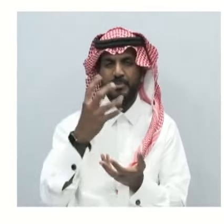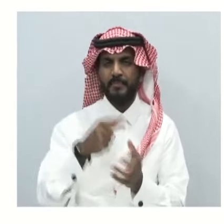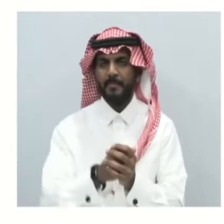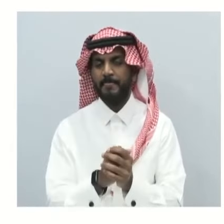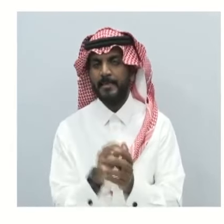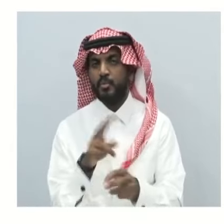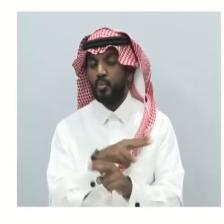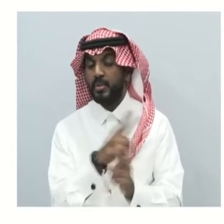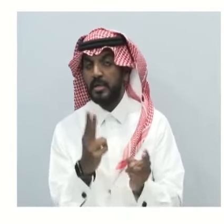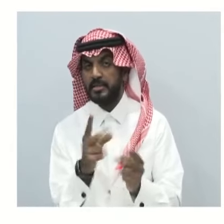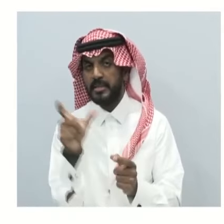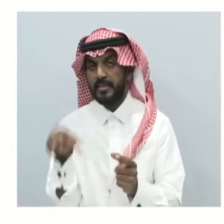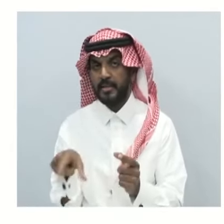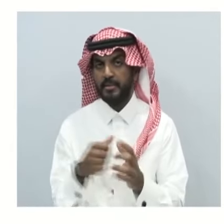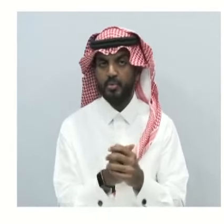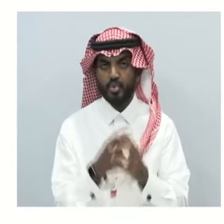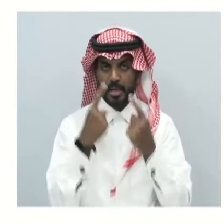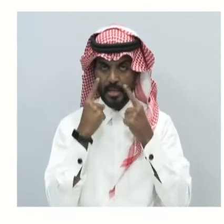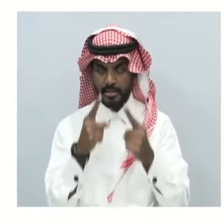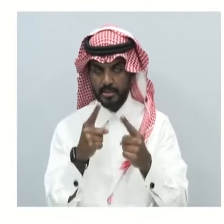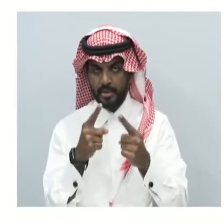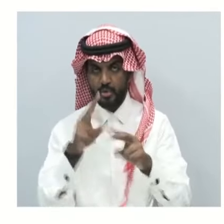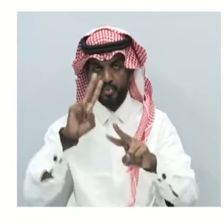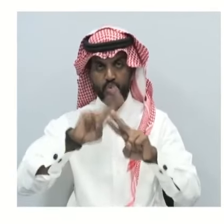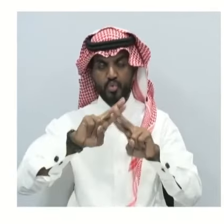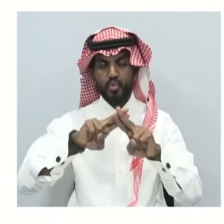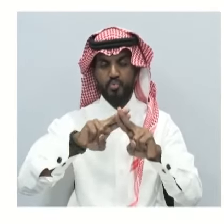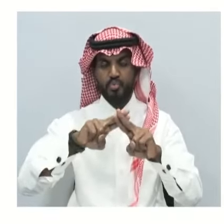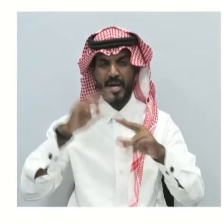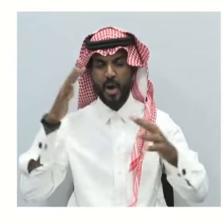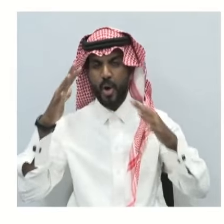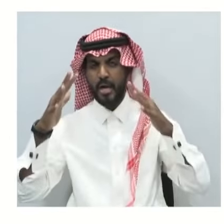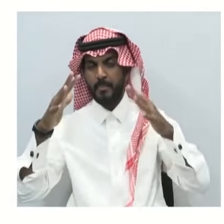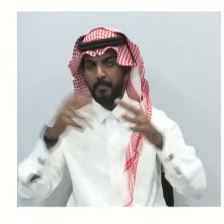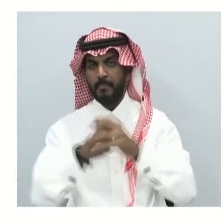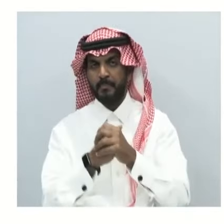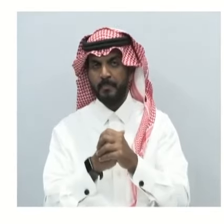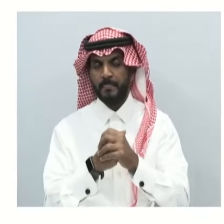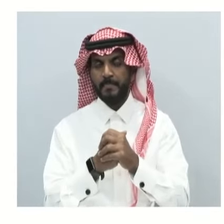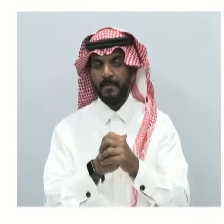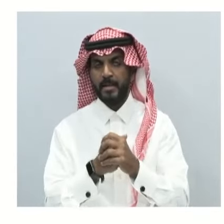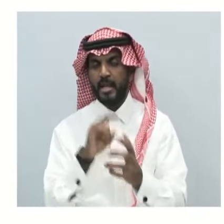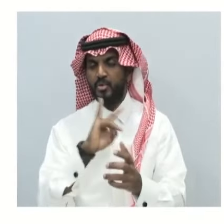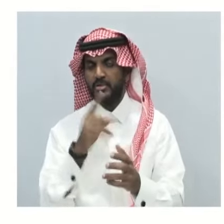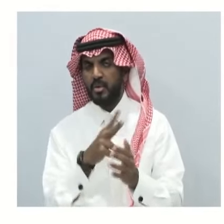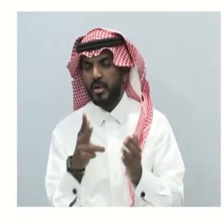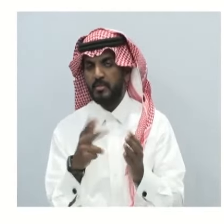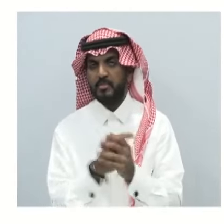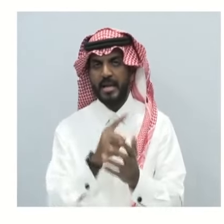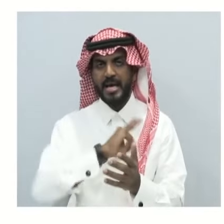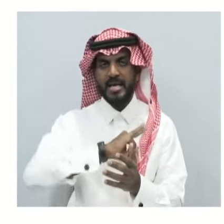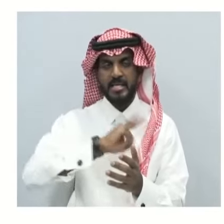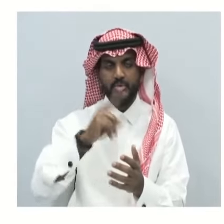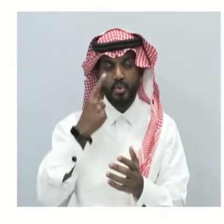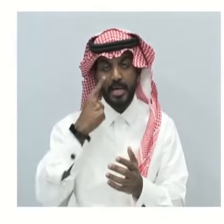الجانب الاخر فقد يشاهد النجوم وكواكب ولكنه في نفس الوقت لا يستطيع ان يشاهد